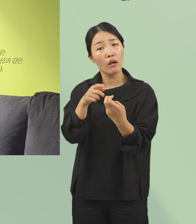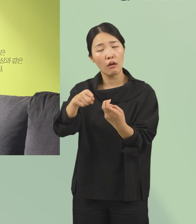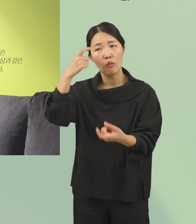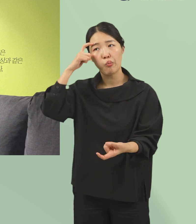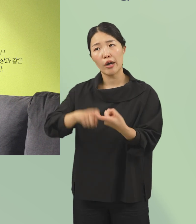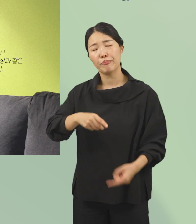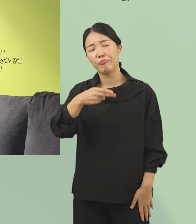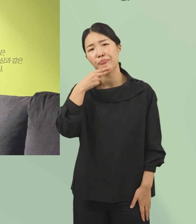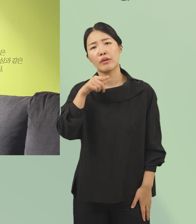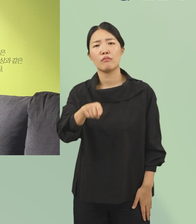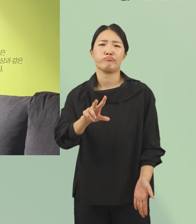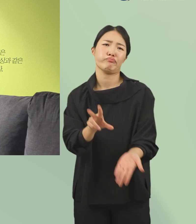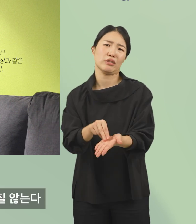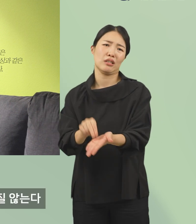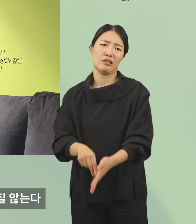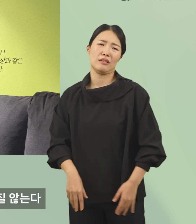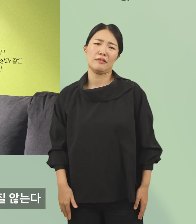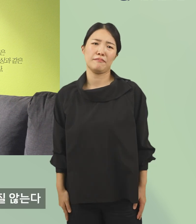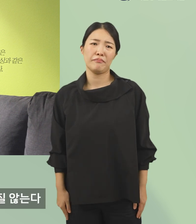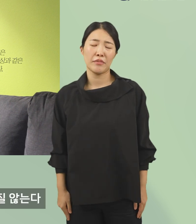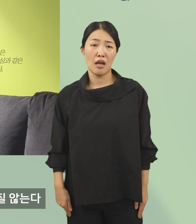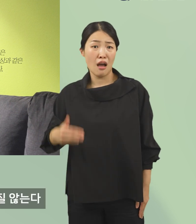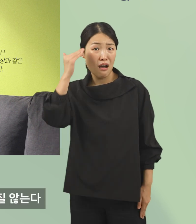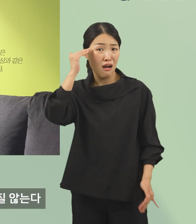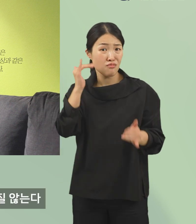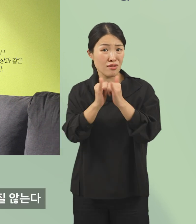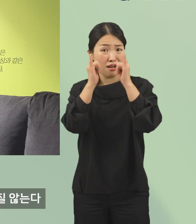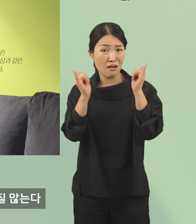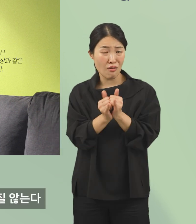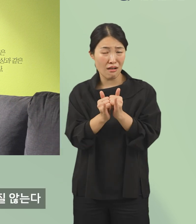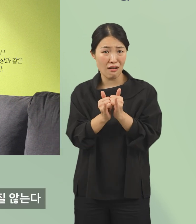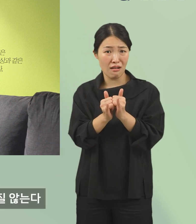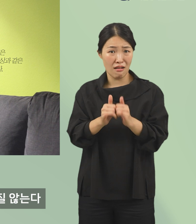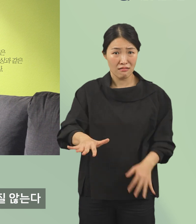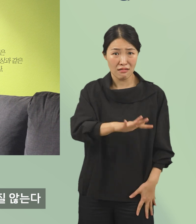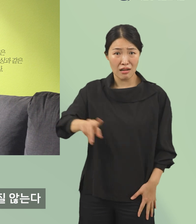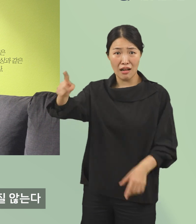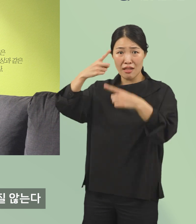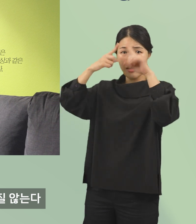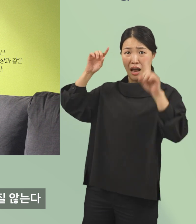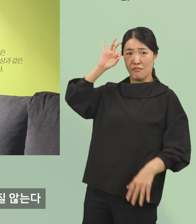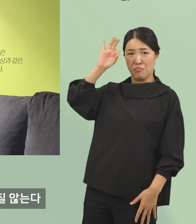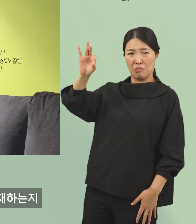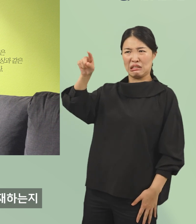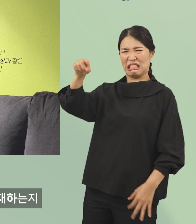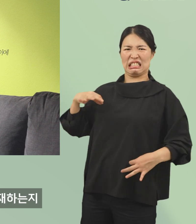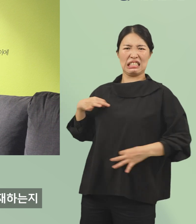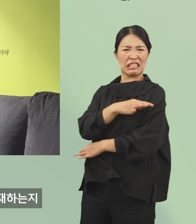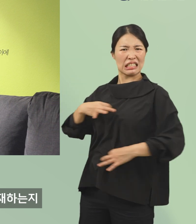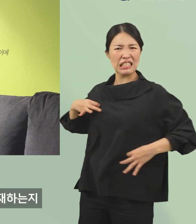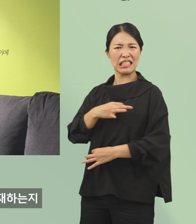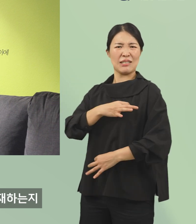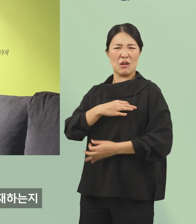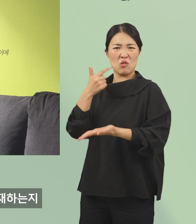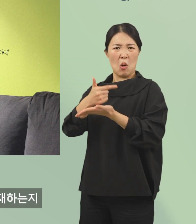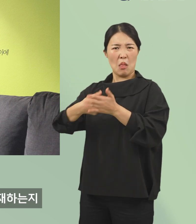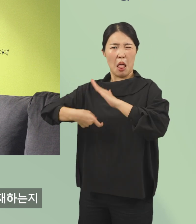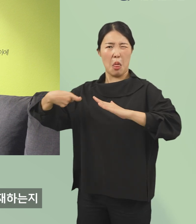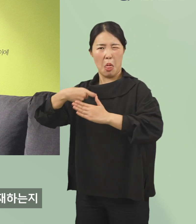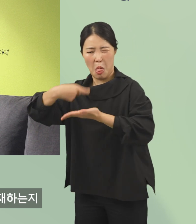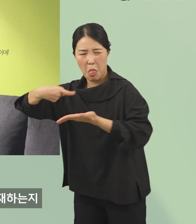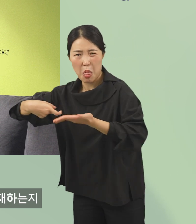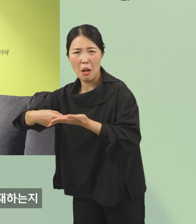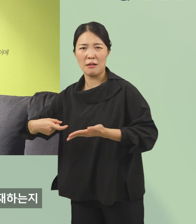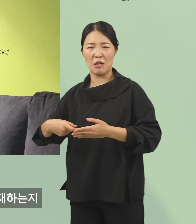표절, 등록금, 입시, 취업률, 노벨상과 같은 몇 가지 쟁점에서 벗어나질 않는다. 간단히 말해